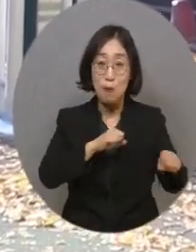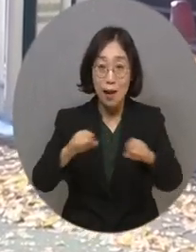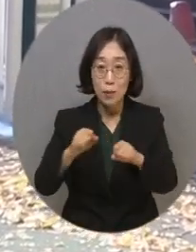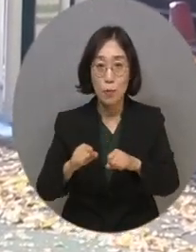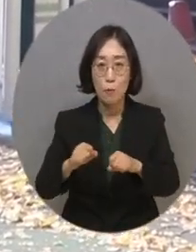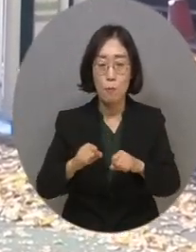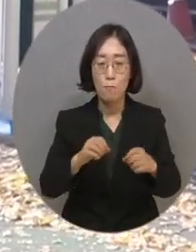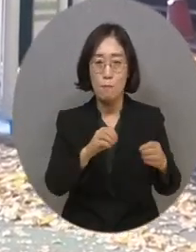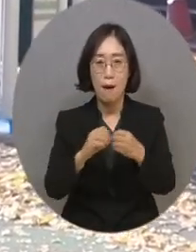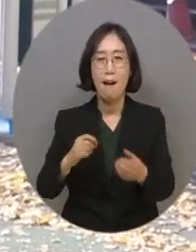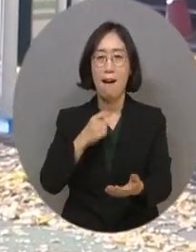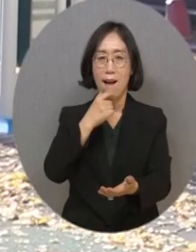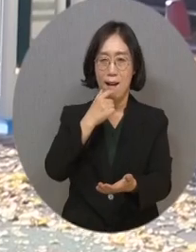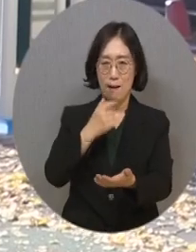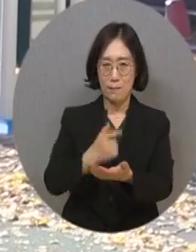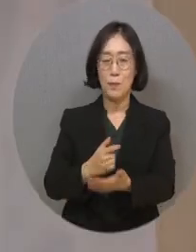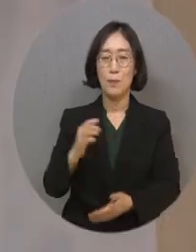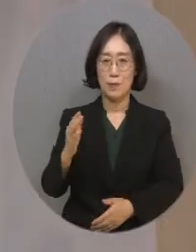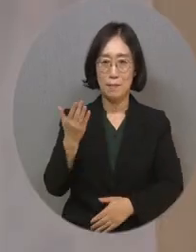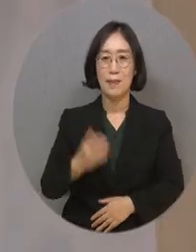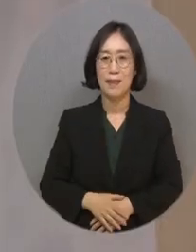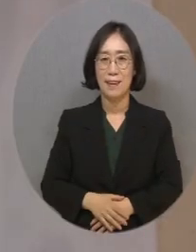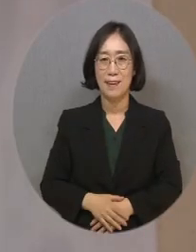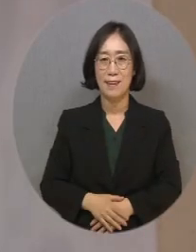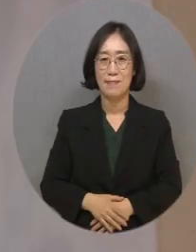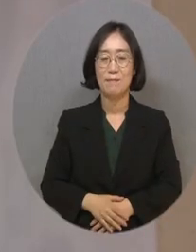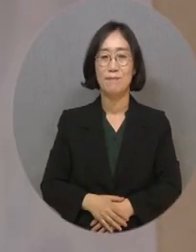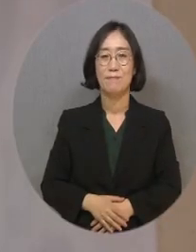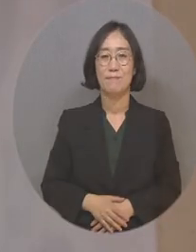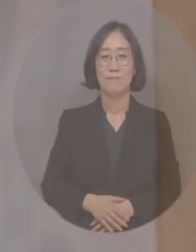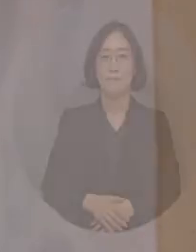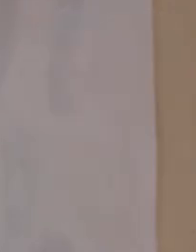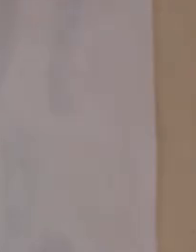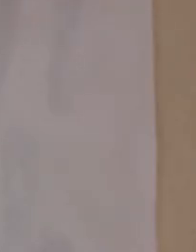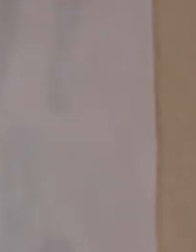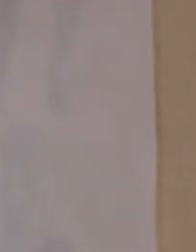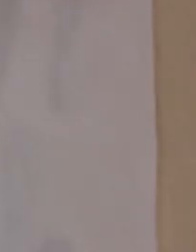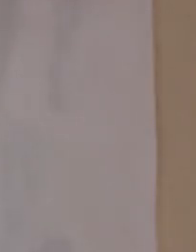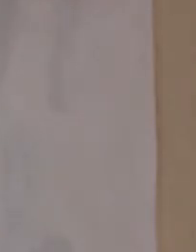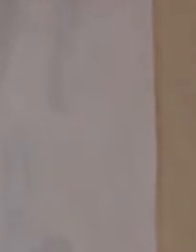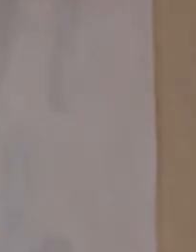마음에 감동을 줍니다 복지 T 뉴스 유정입니다